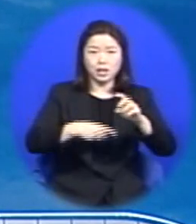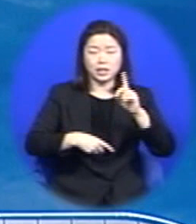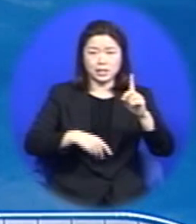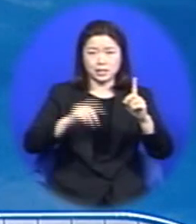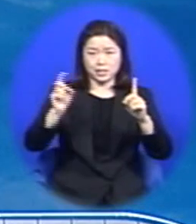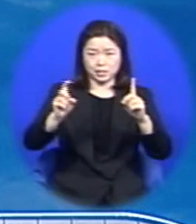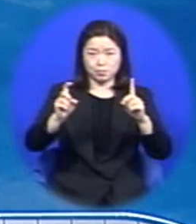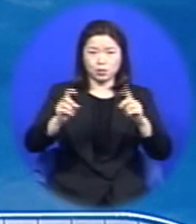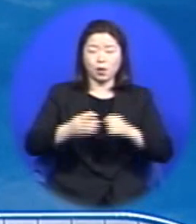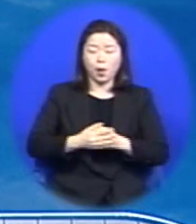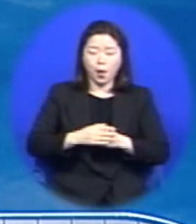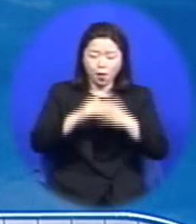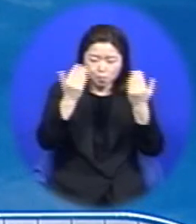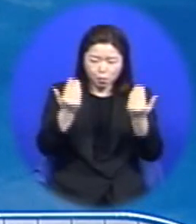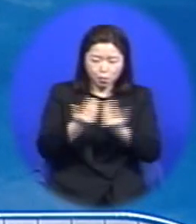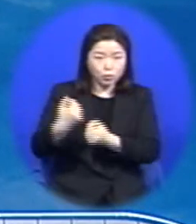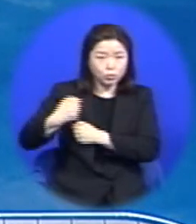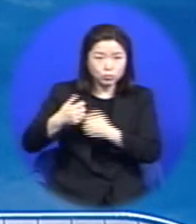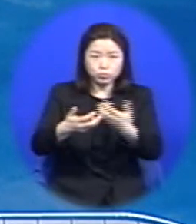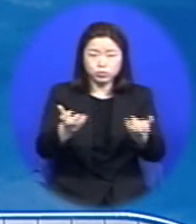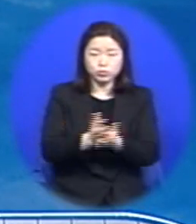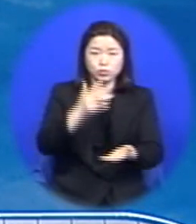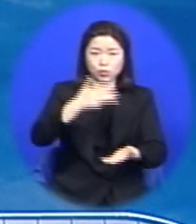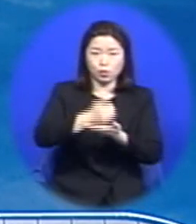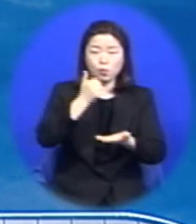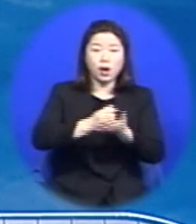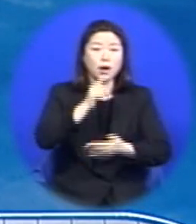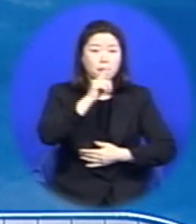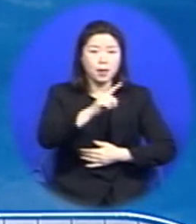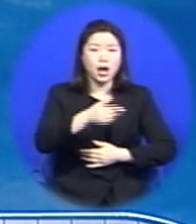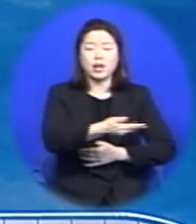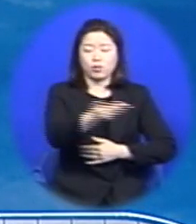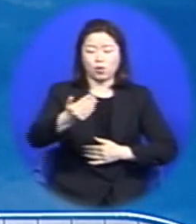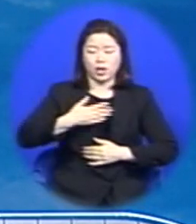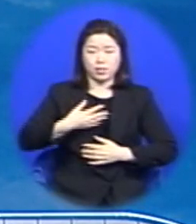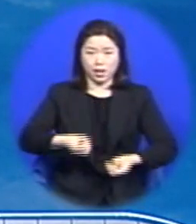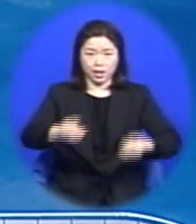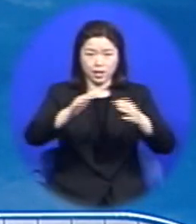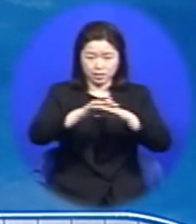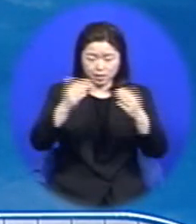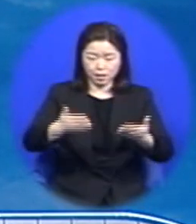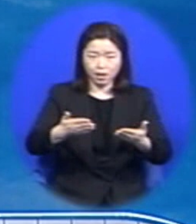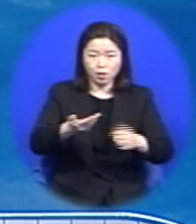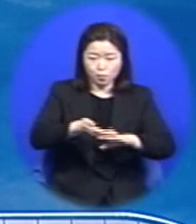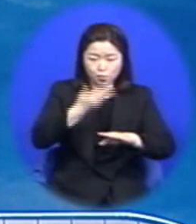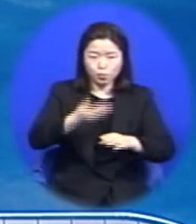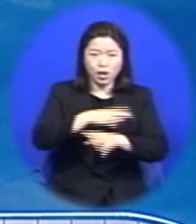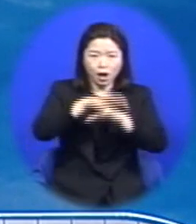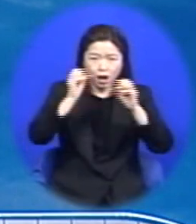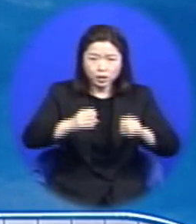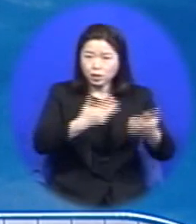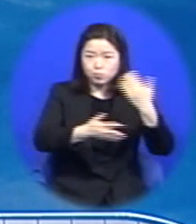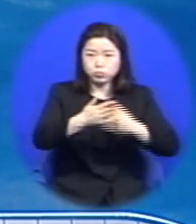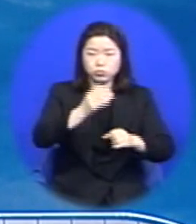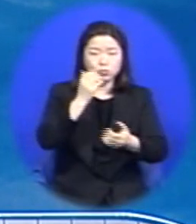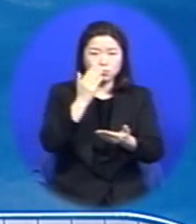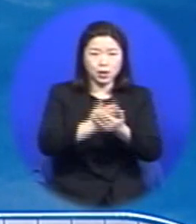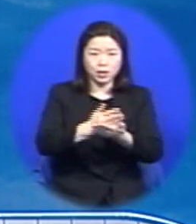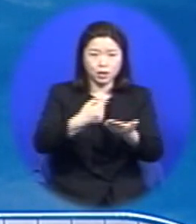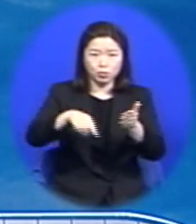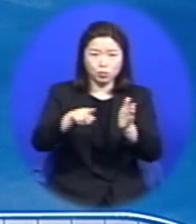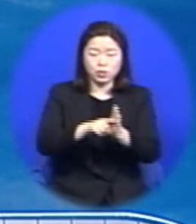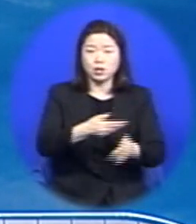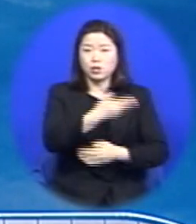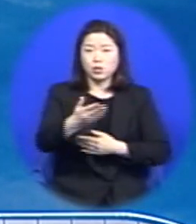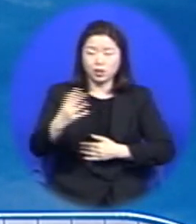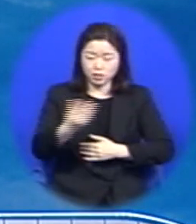말씀합니다. 만군의 여호와가 이르노라. 너희가 내 제단 위에 헛되이 불사르지 못하게 하기 위하여 너희 중에 성전문을 닫을 자가